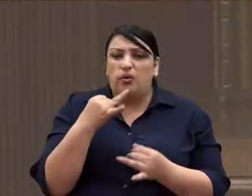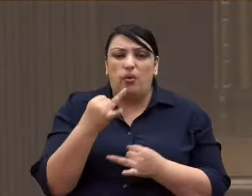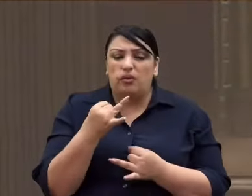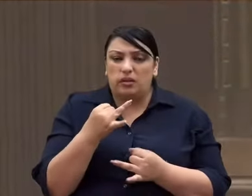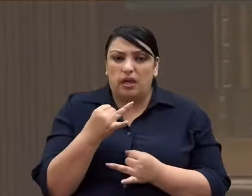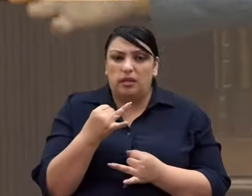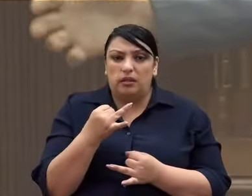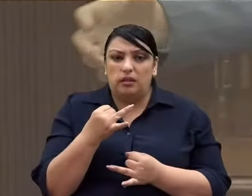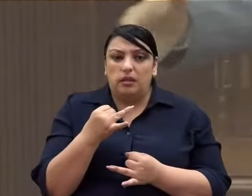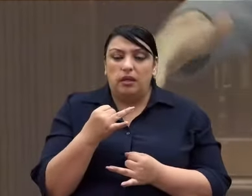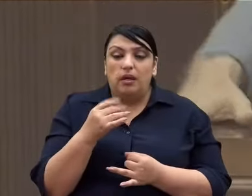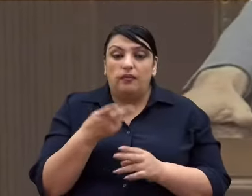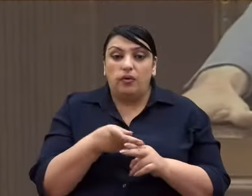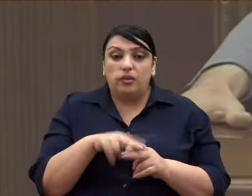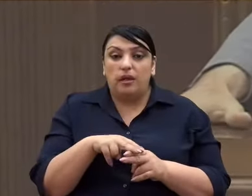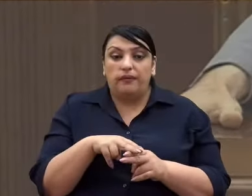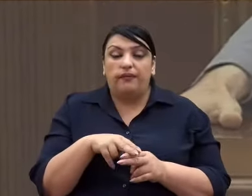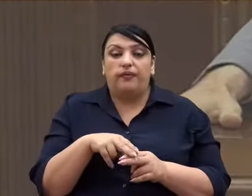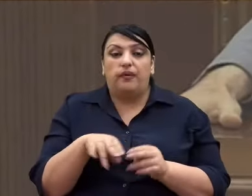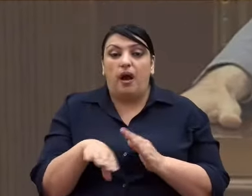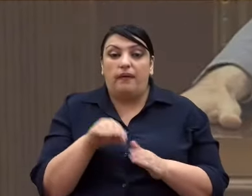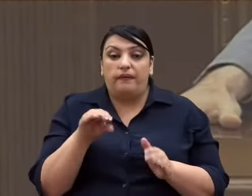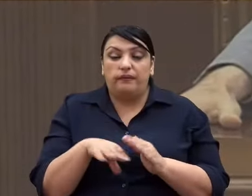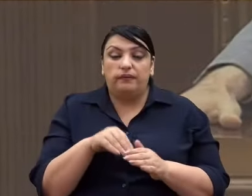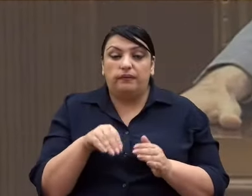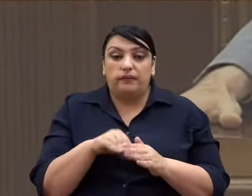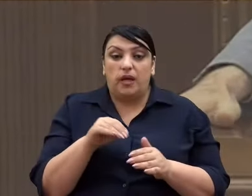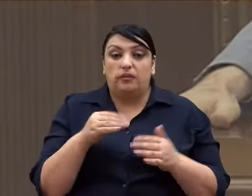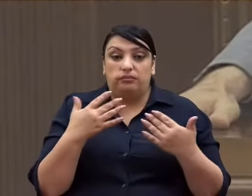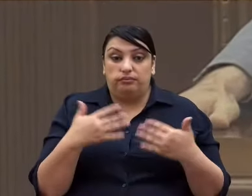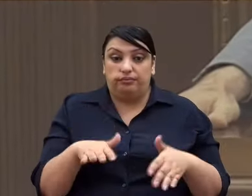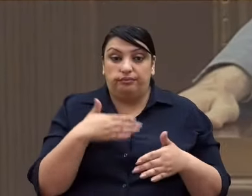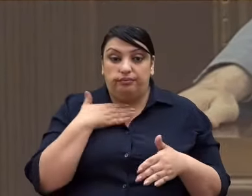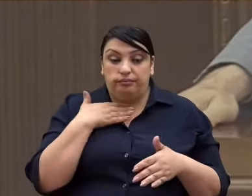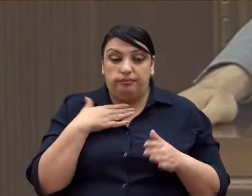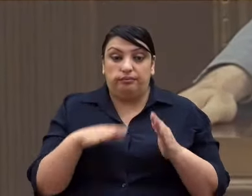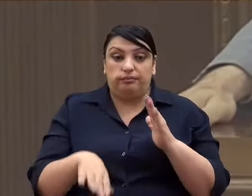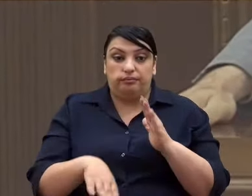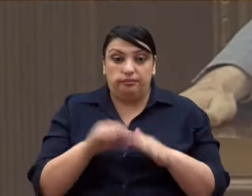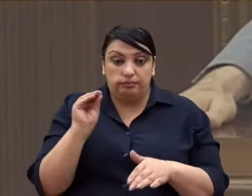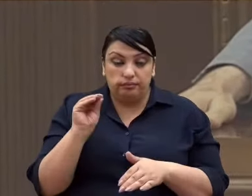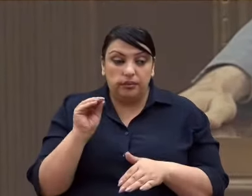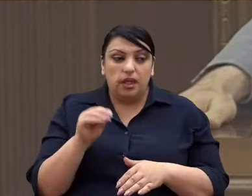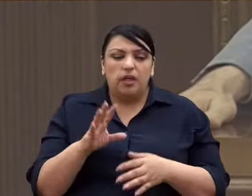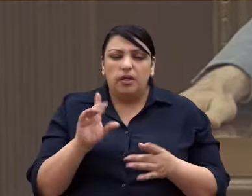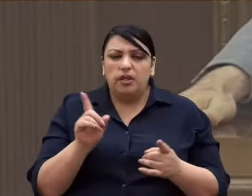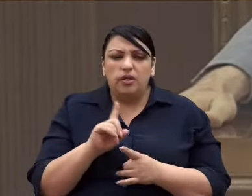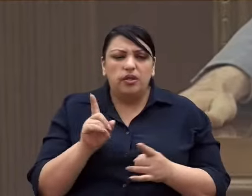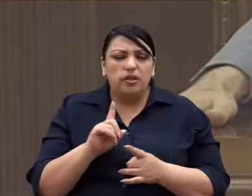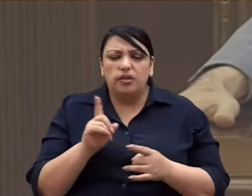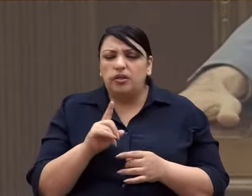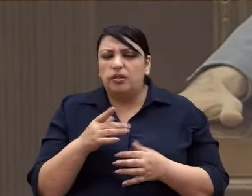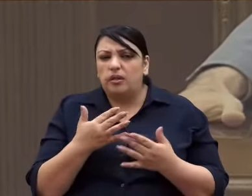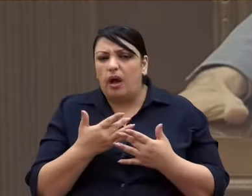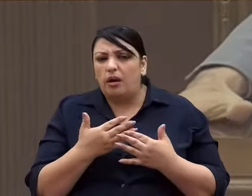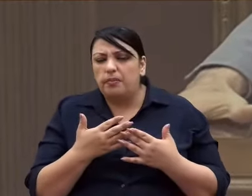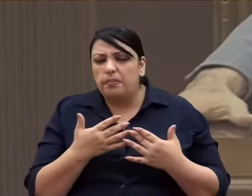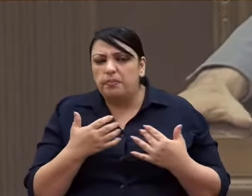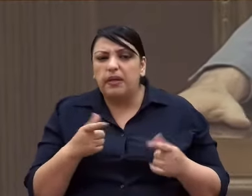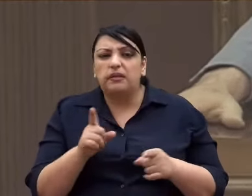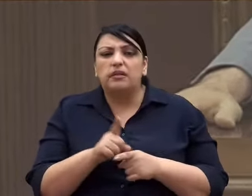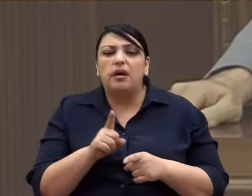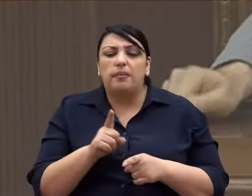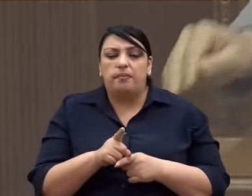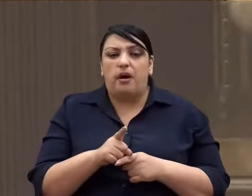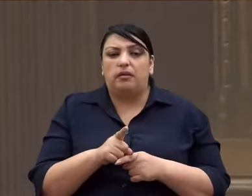ինչպիսի ահռելի պատուհաններ կբացի, ինչպիսի հնարավորություններ կբացի ազատությունների, ժողովրդավարական ինստիտուտների,